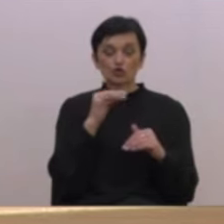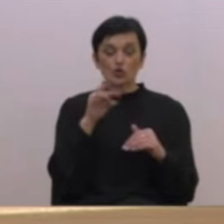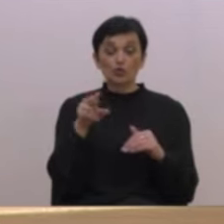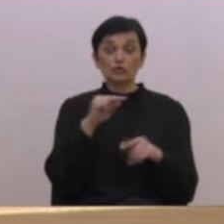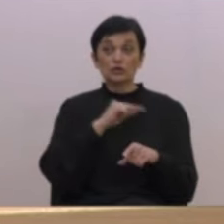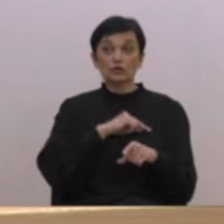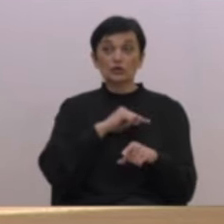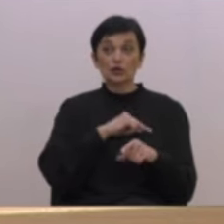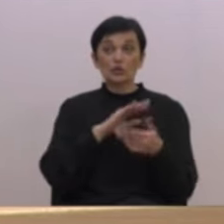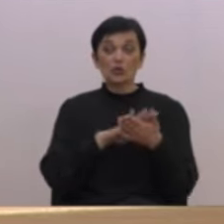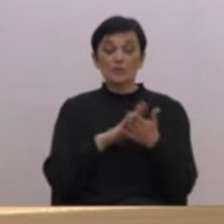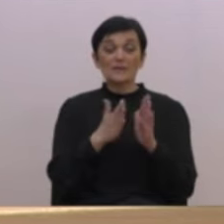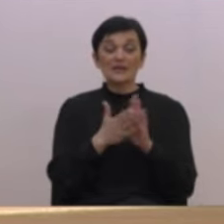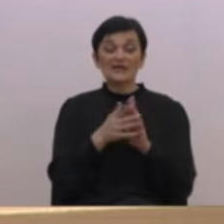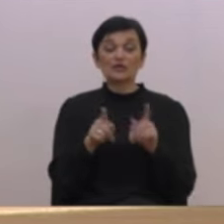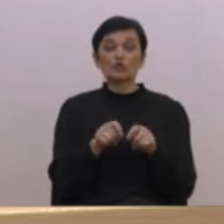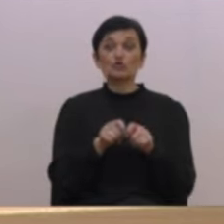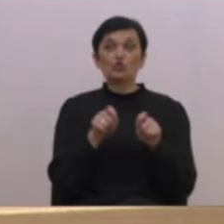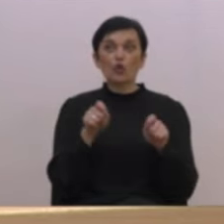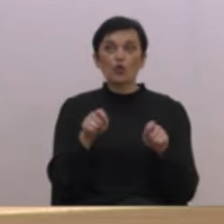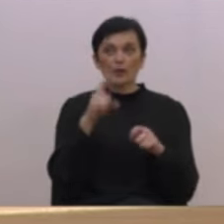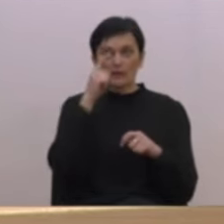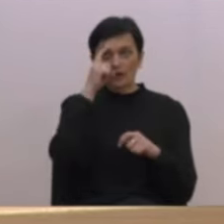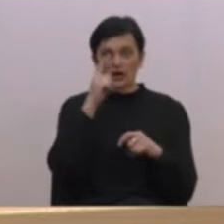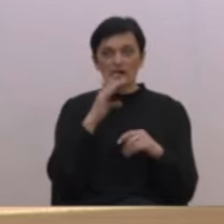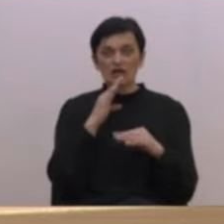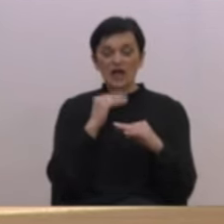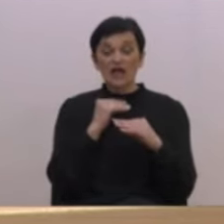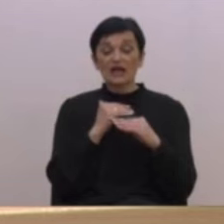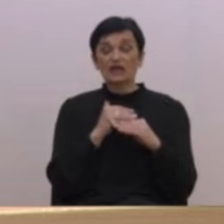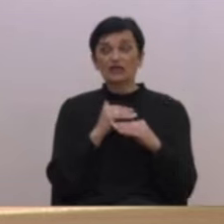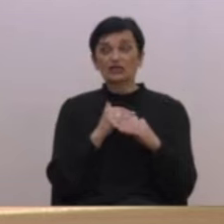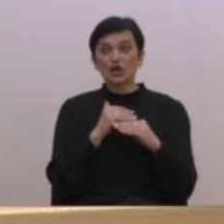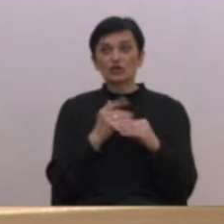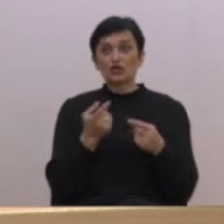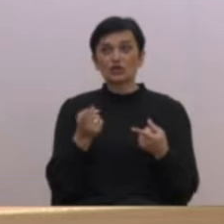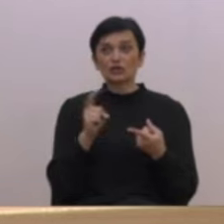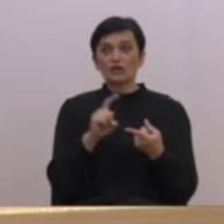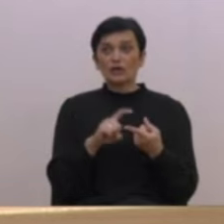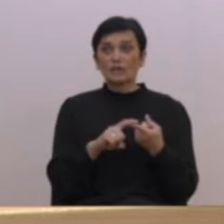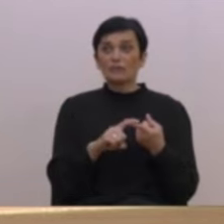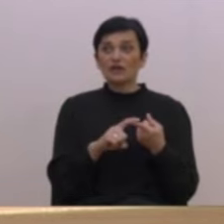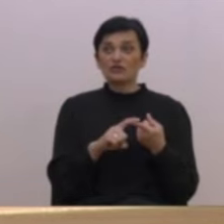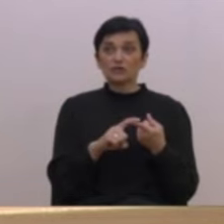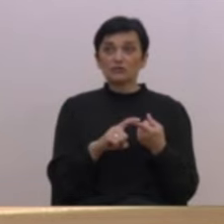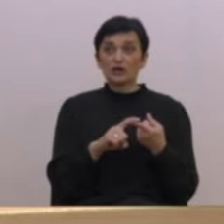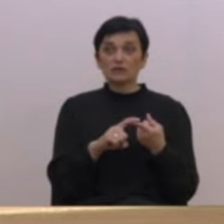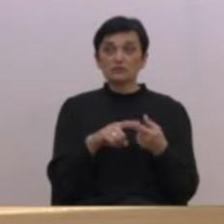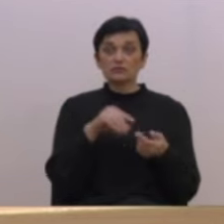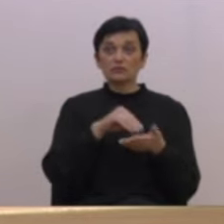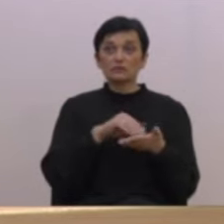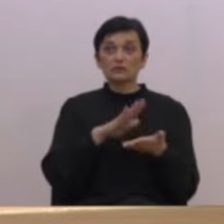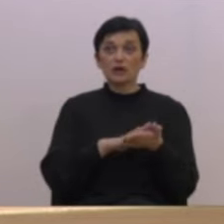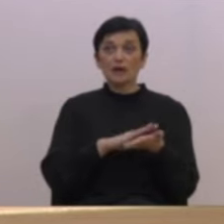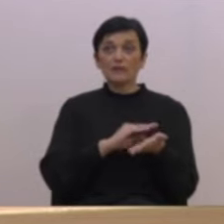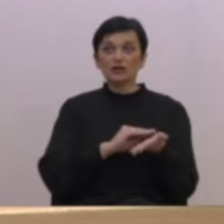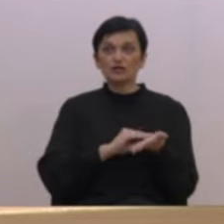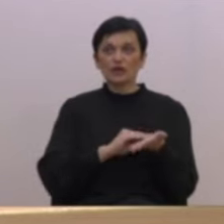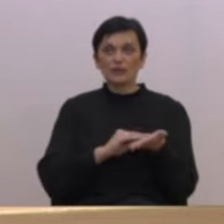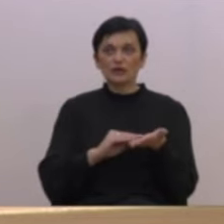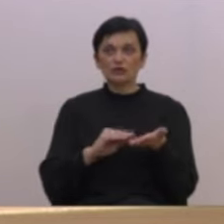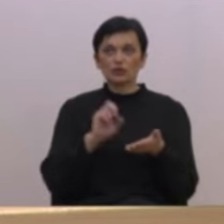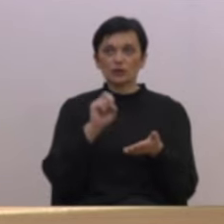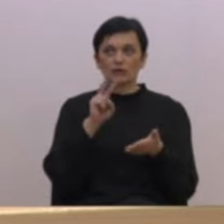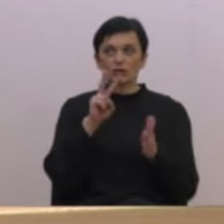წილოსანმა შექმნა პირობები იმისათვის, რომ გენდერული თანასწორობის შესახებ ჩანაწერი დაკმაყოფილებული ყოფილიყო